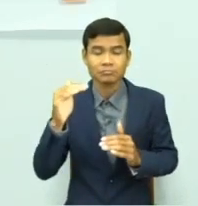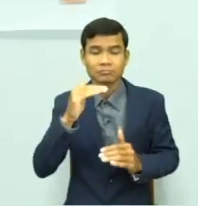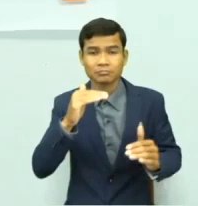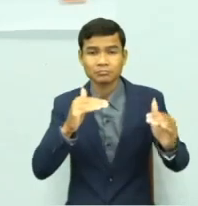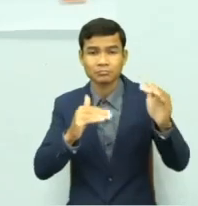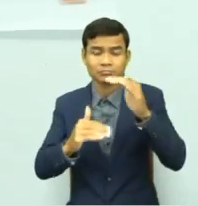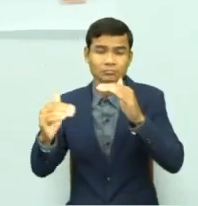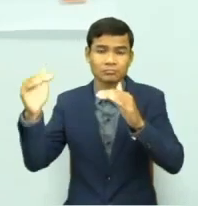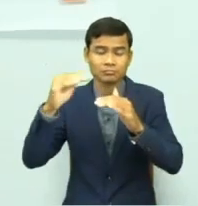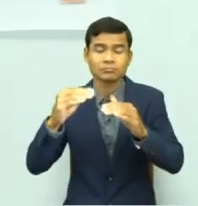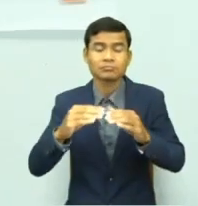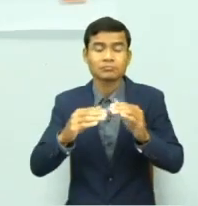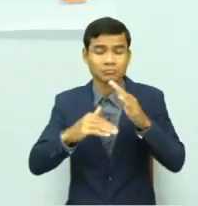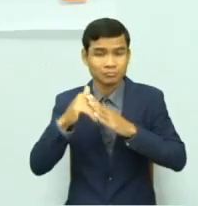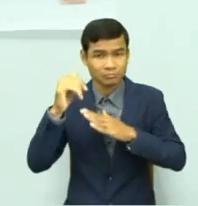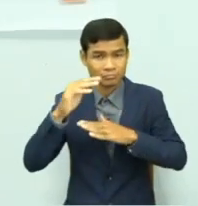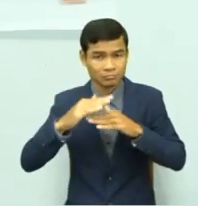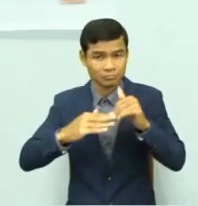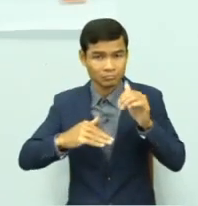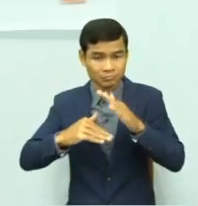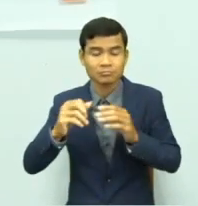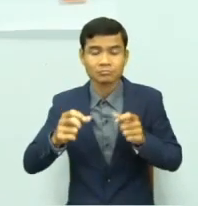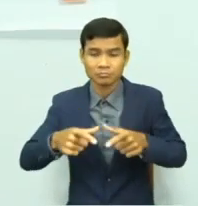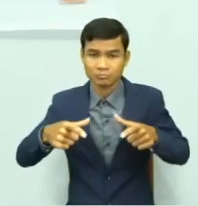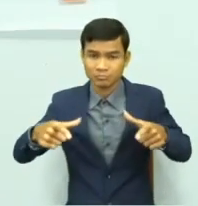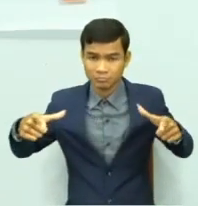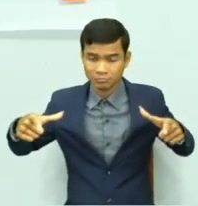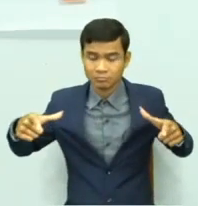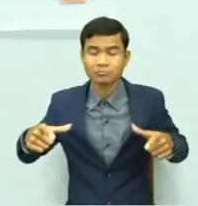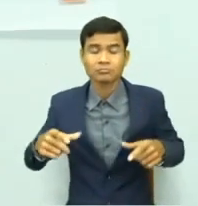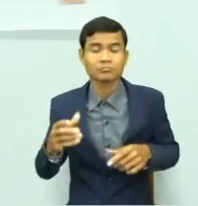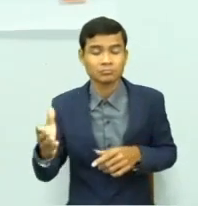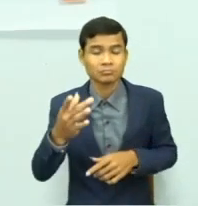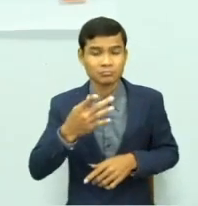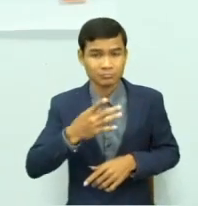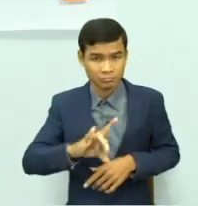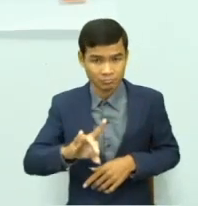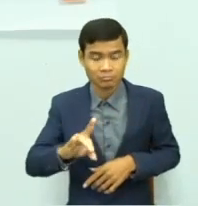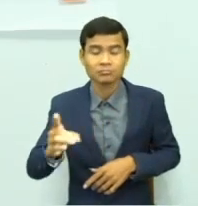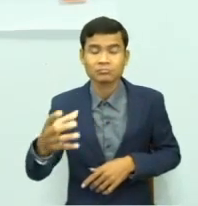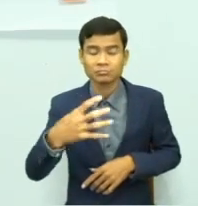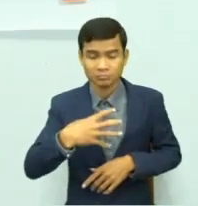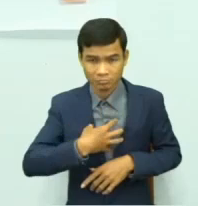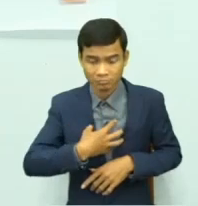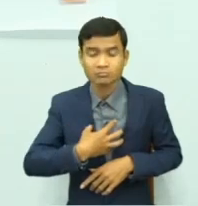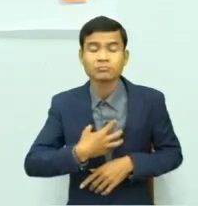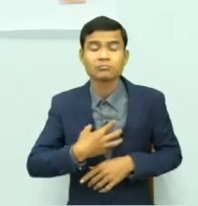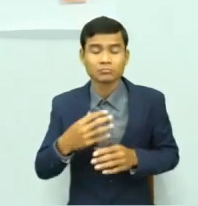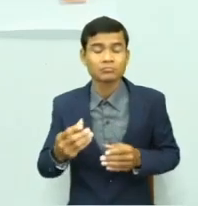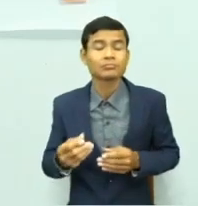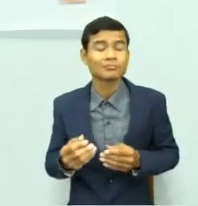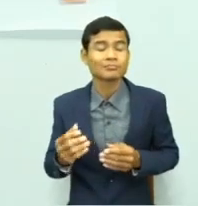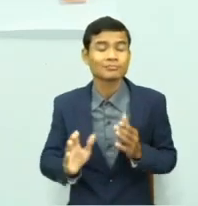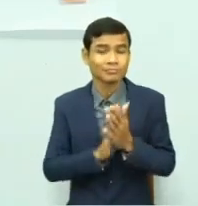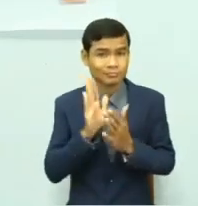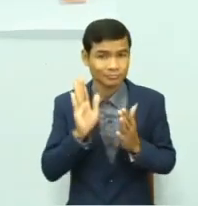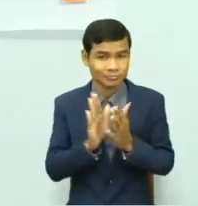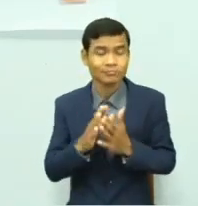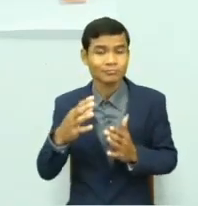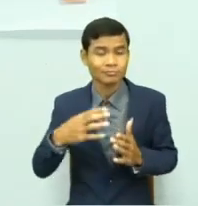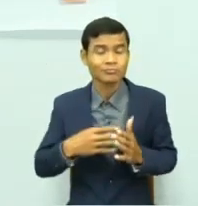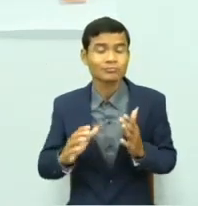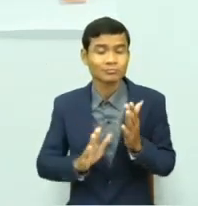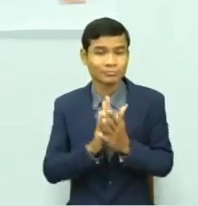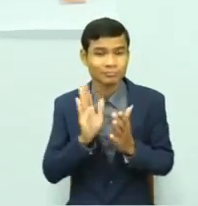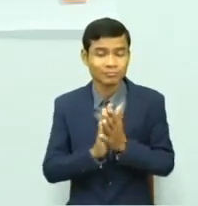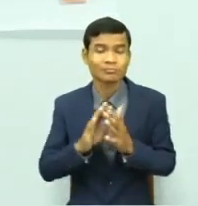thùm chà pru chà bì pru con chà chong aoi pru tê rộ bà dưỡng chà